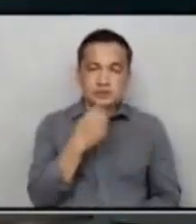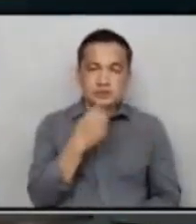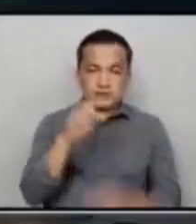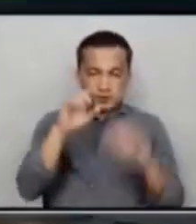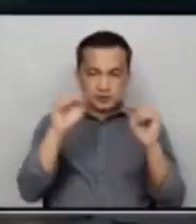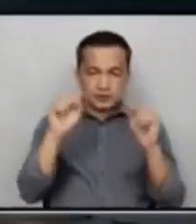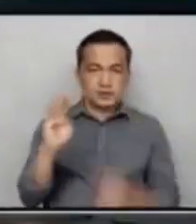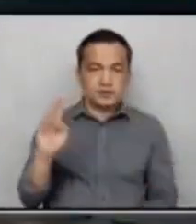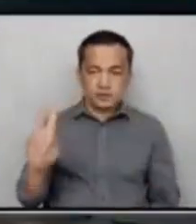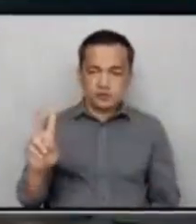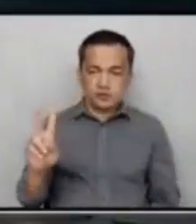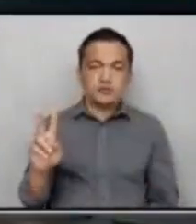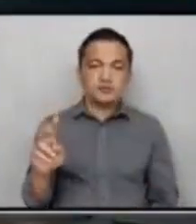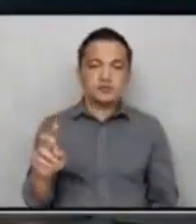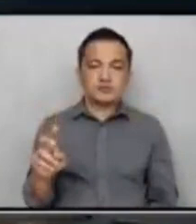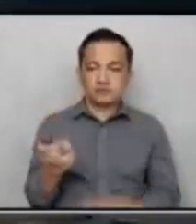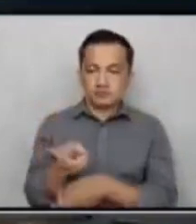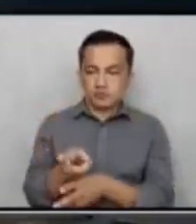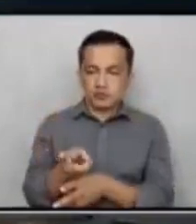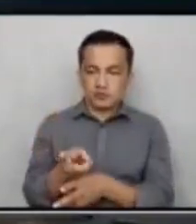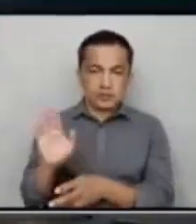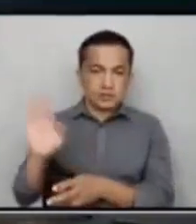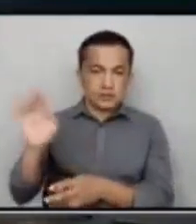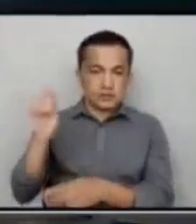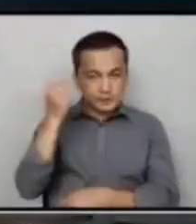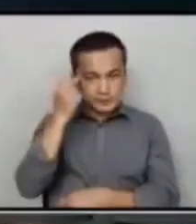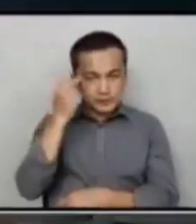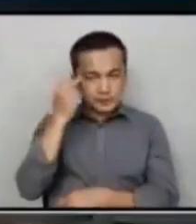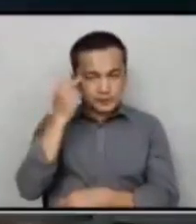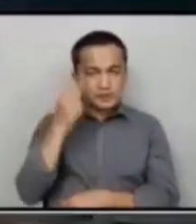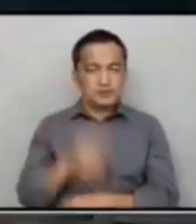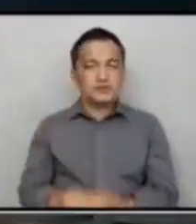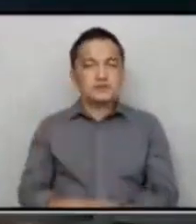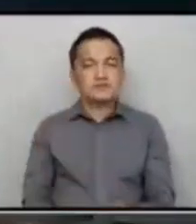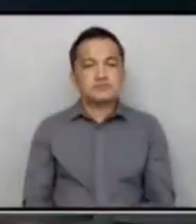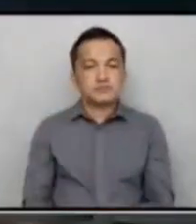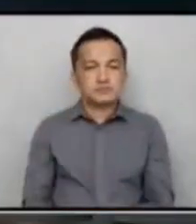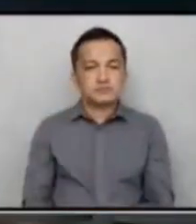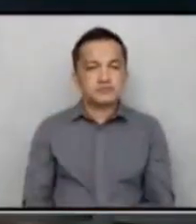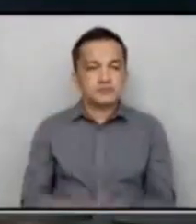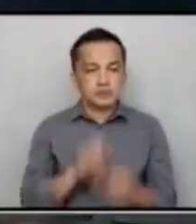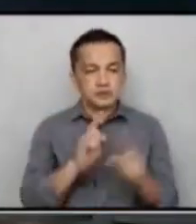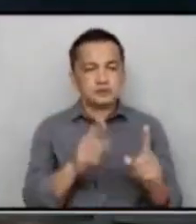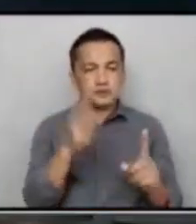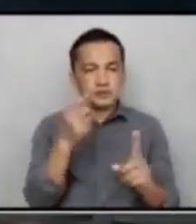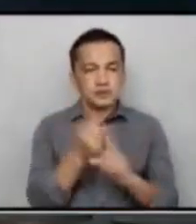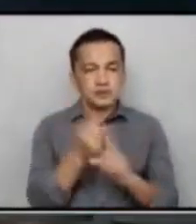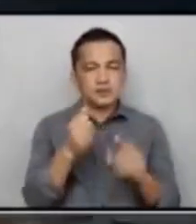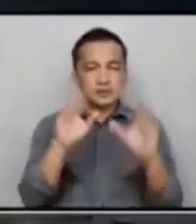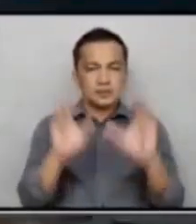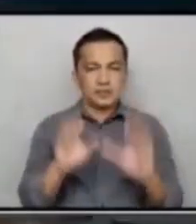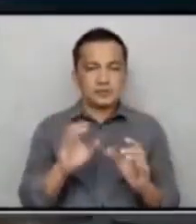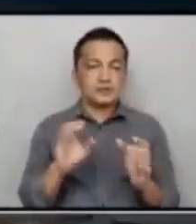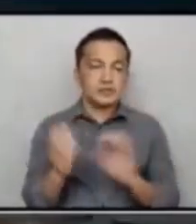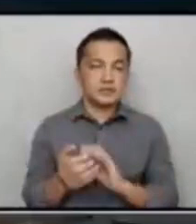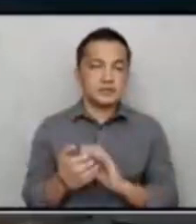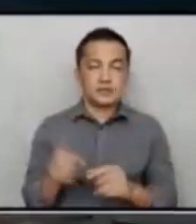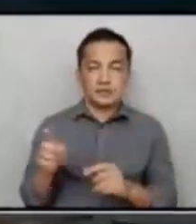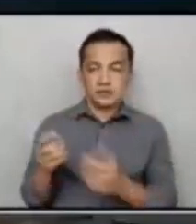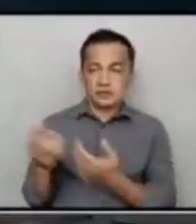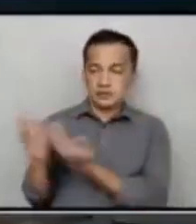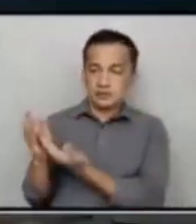Jr. na tututukan din ng kanyang administrasyon ang pagtugon sa epekto ng climate change. Ibinida rin ng Pangulo ang